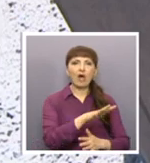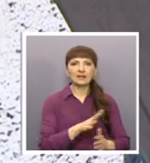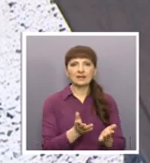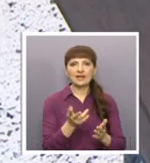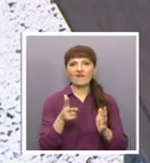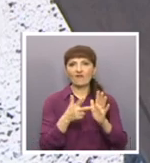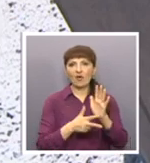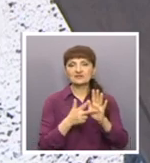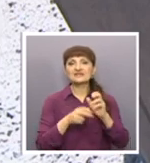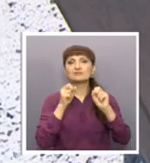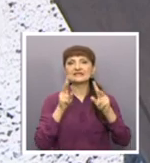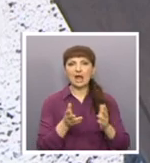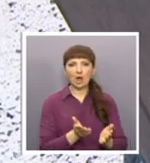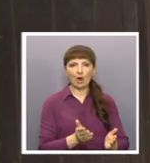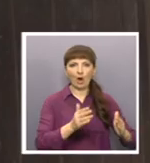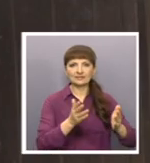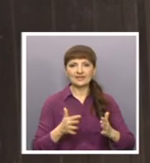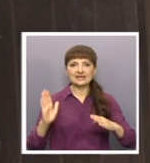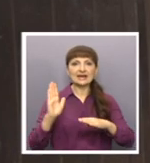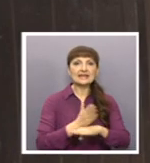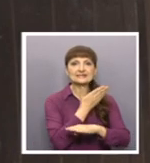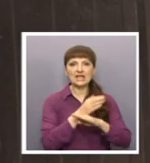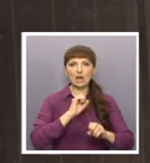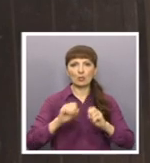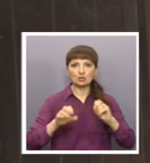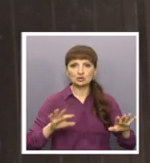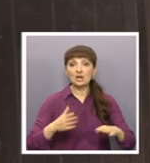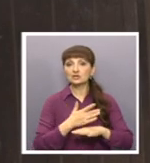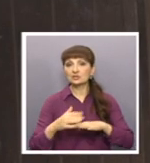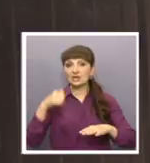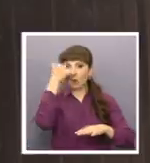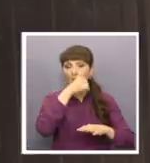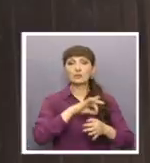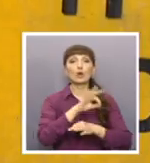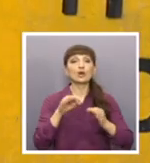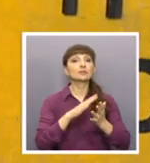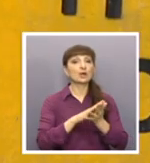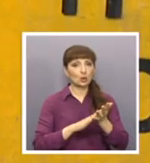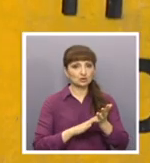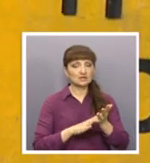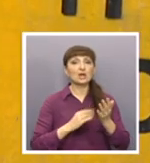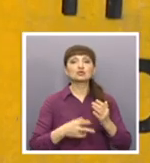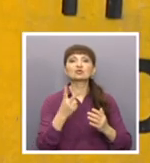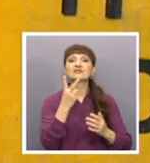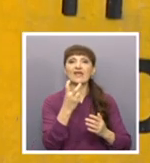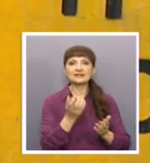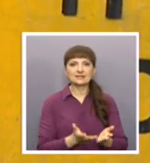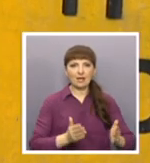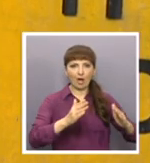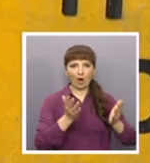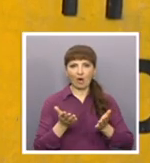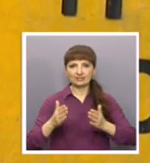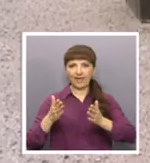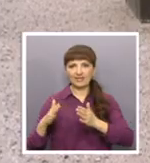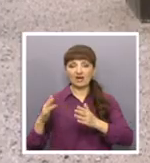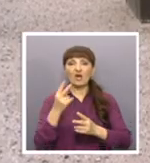города 80 спецконтейнерами для раздельного сбора отходов. Спустя год проект продолжился. В городе установили уже 200 сортировочных баков.